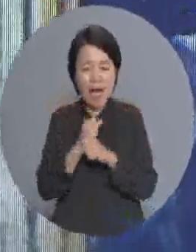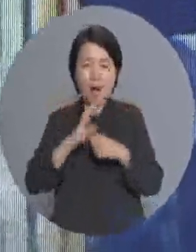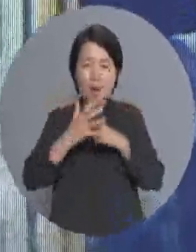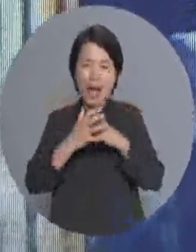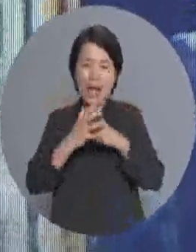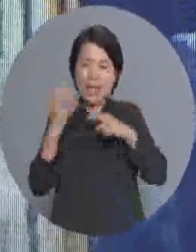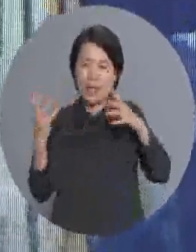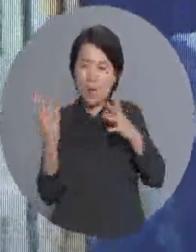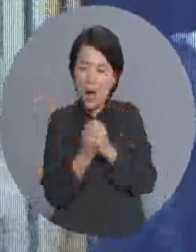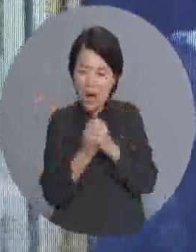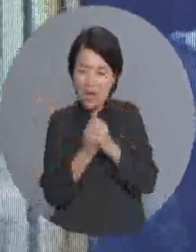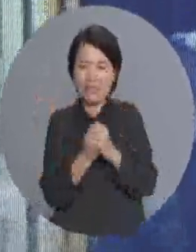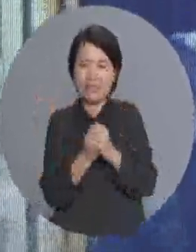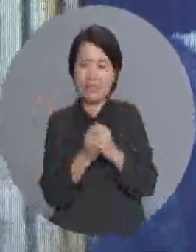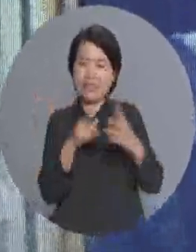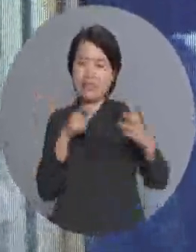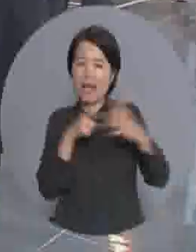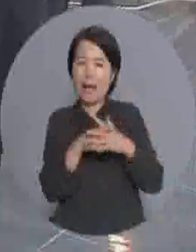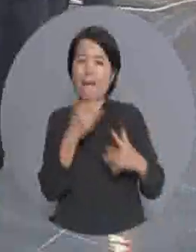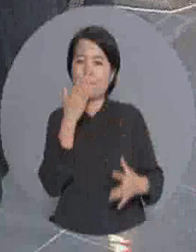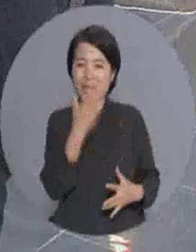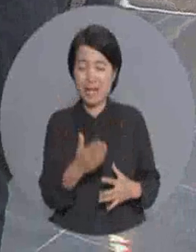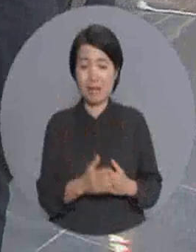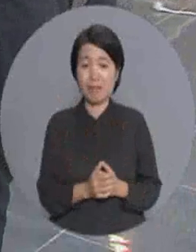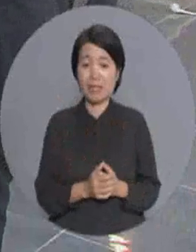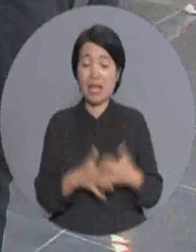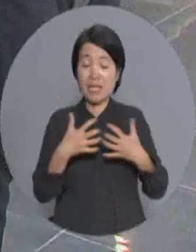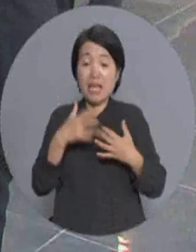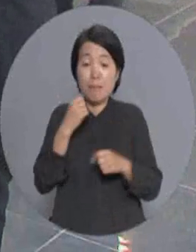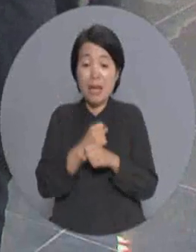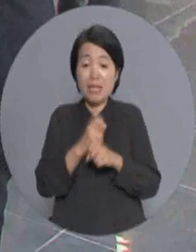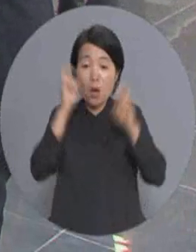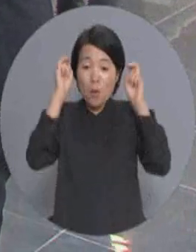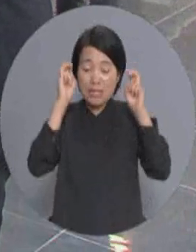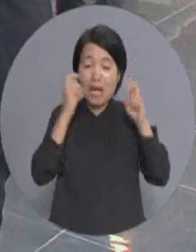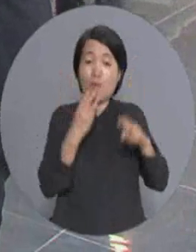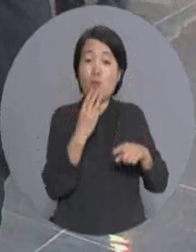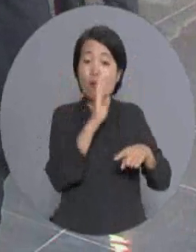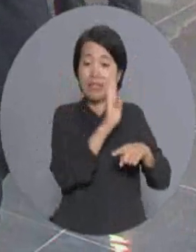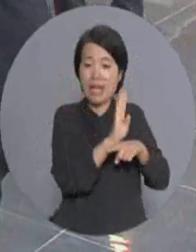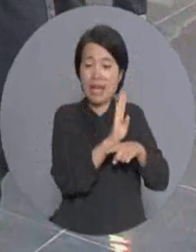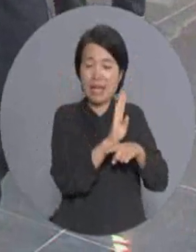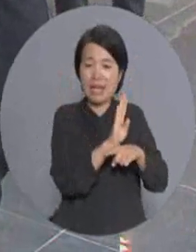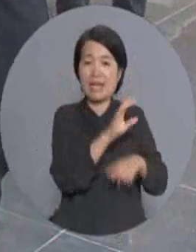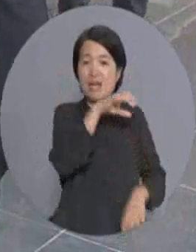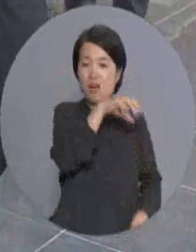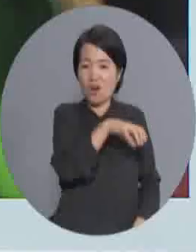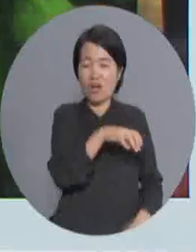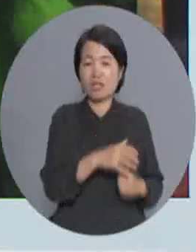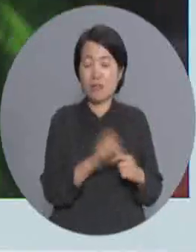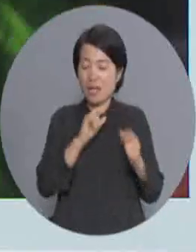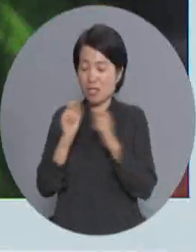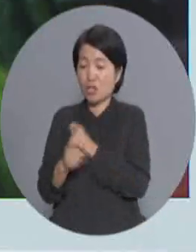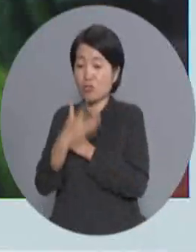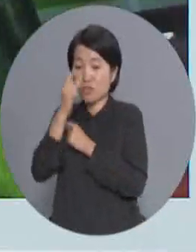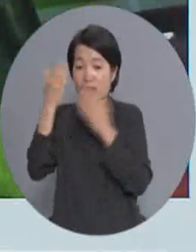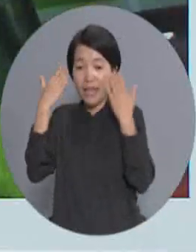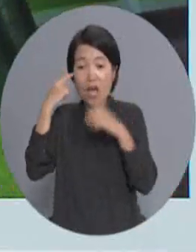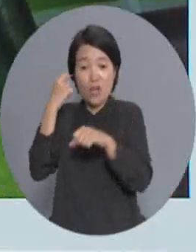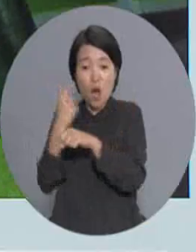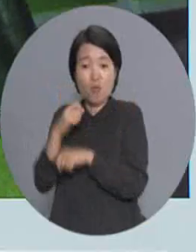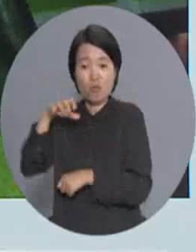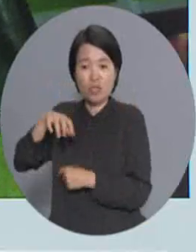얼마나 익었는지 분석합니다. 로봇을 개발한 이 기업의 본사는 수도권이지만 순천대학교의